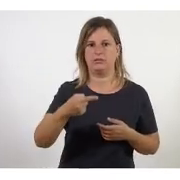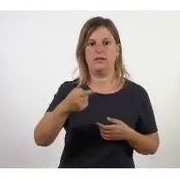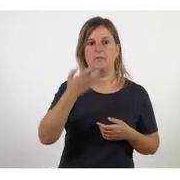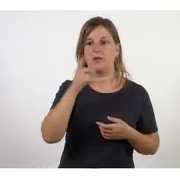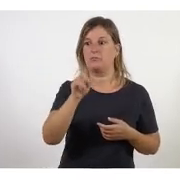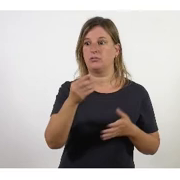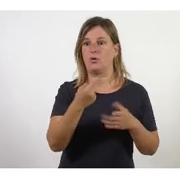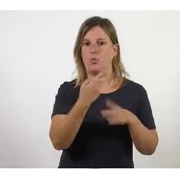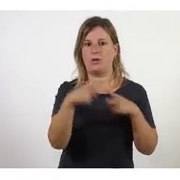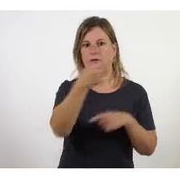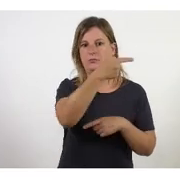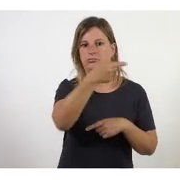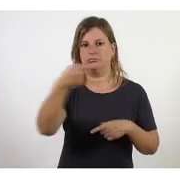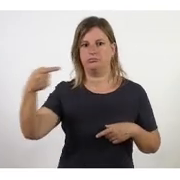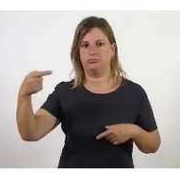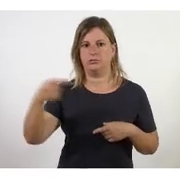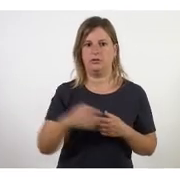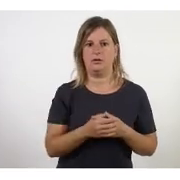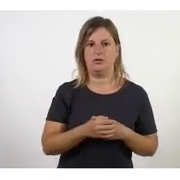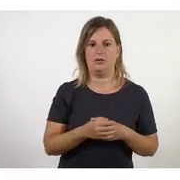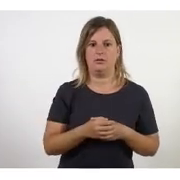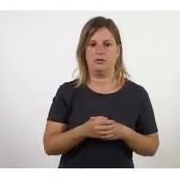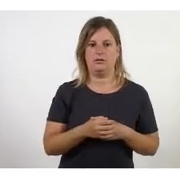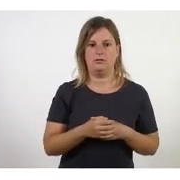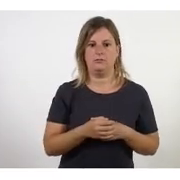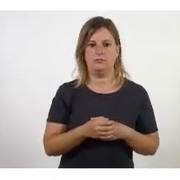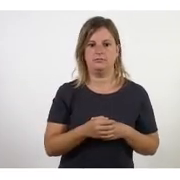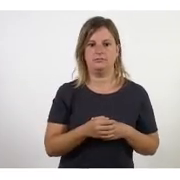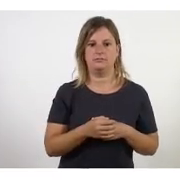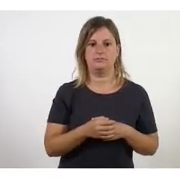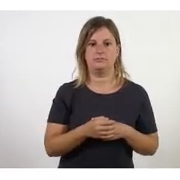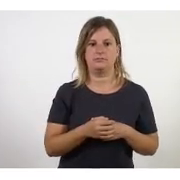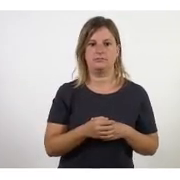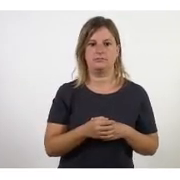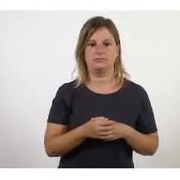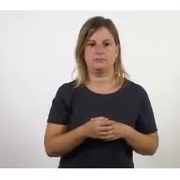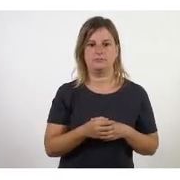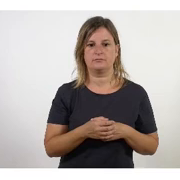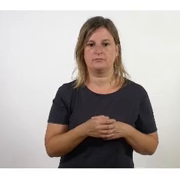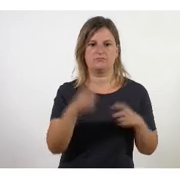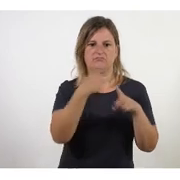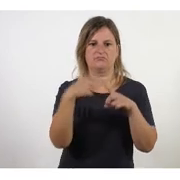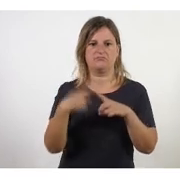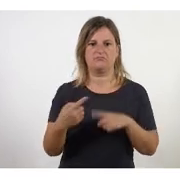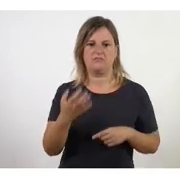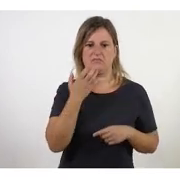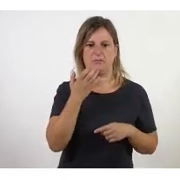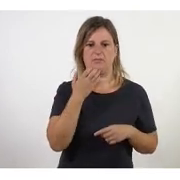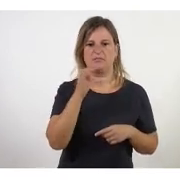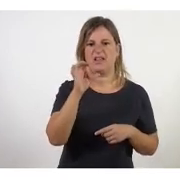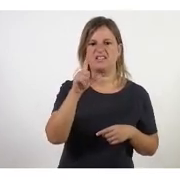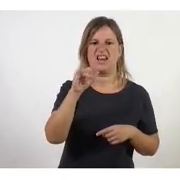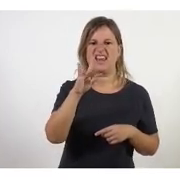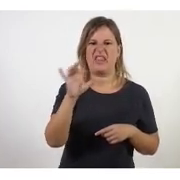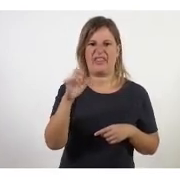costat. O puc fer-li reveal, que aparegui. Cloc. Vale? Jo faré aquest slide. I tenim